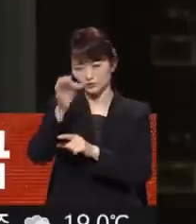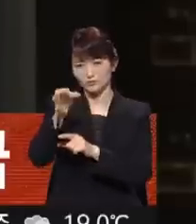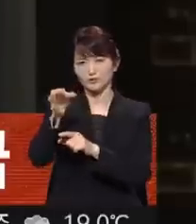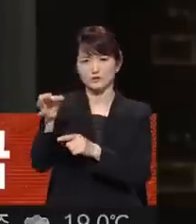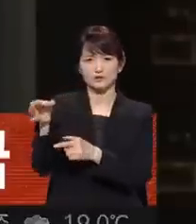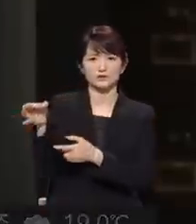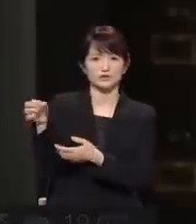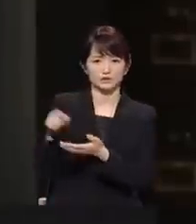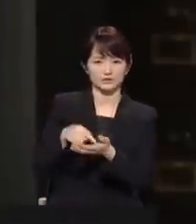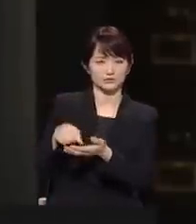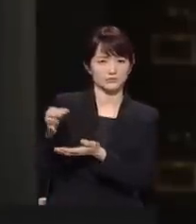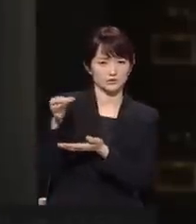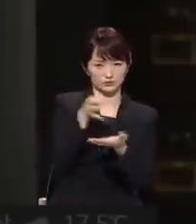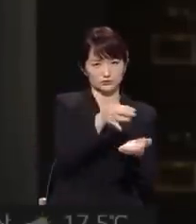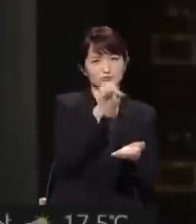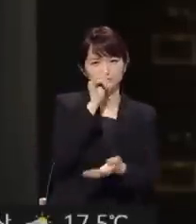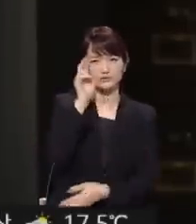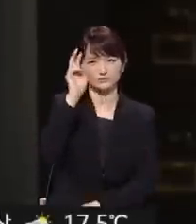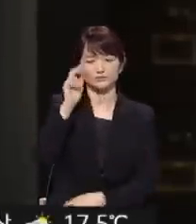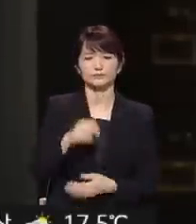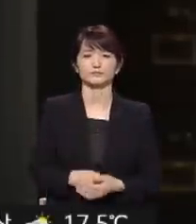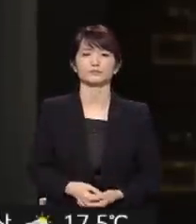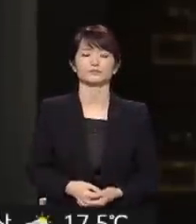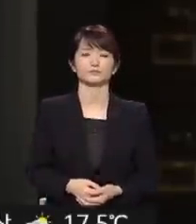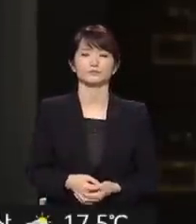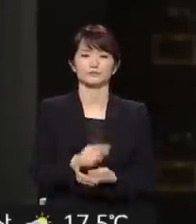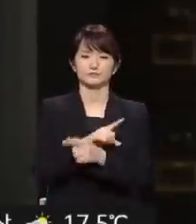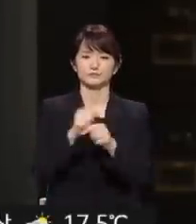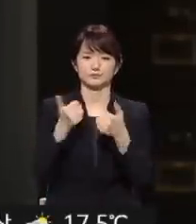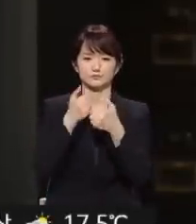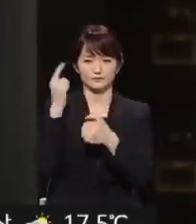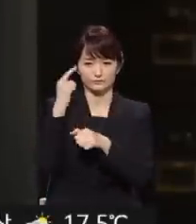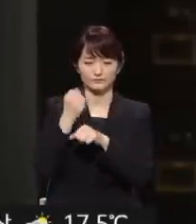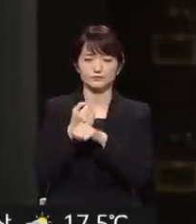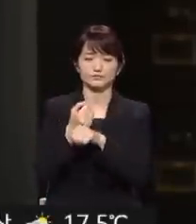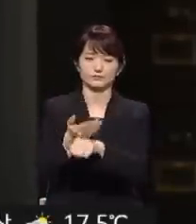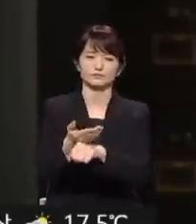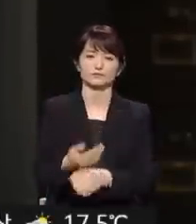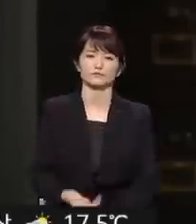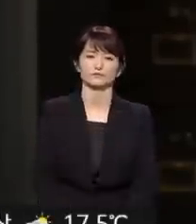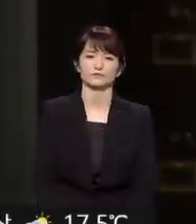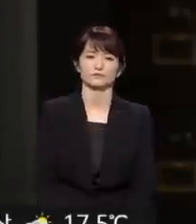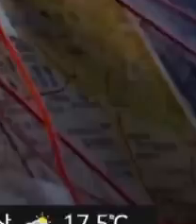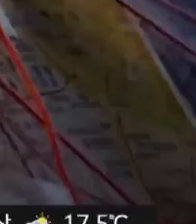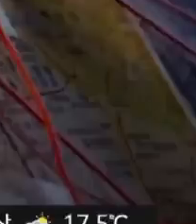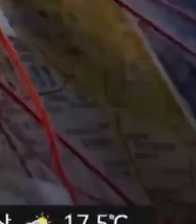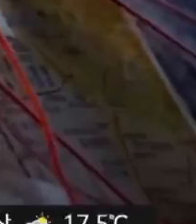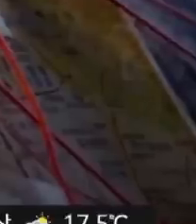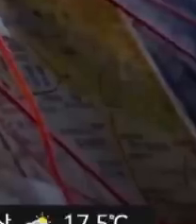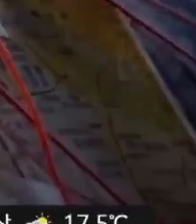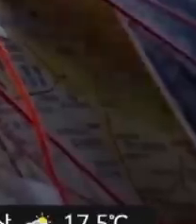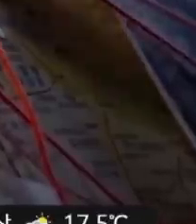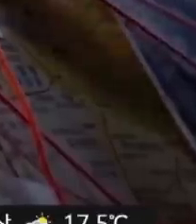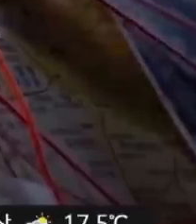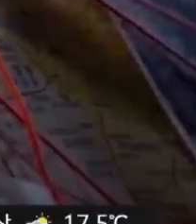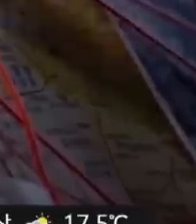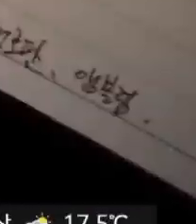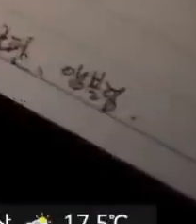잘 해결되길 바라겠습니다. 세 번째 사건 정리하고요. 별별 상담소 이어갑니다.